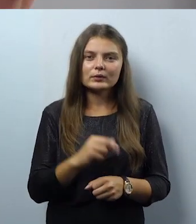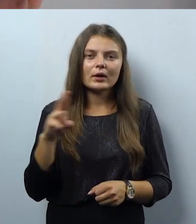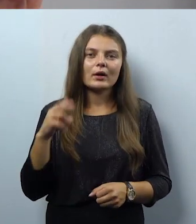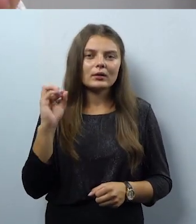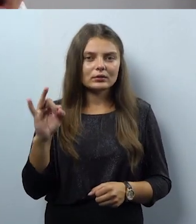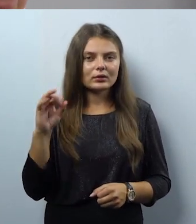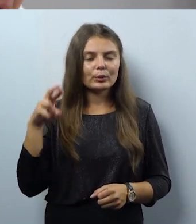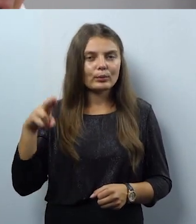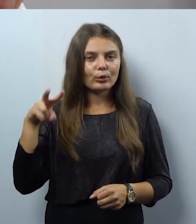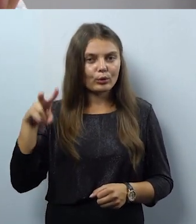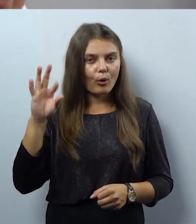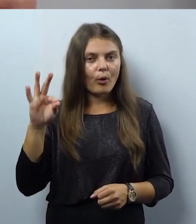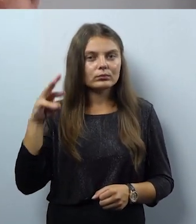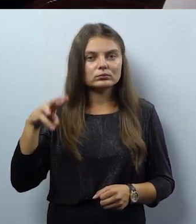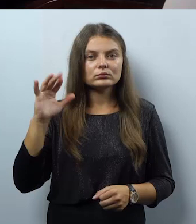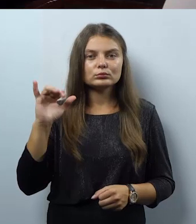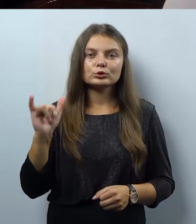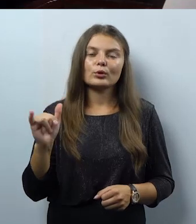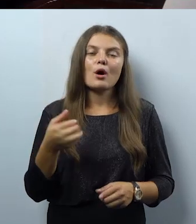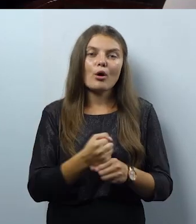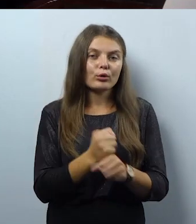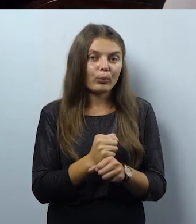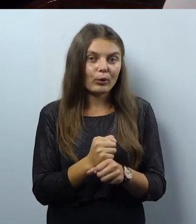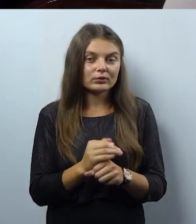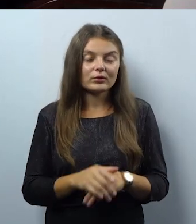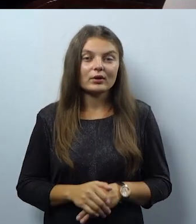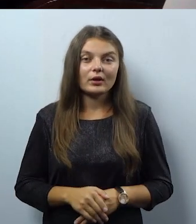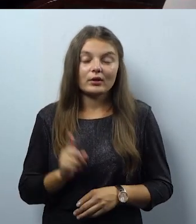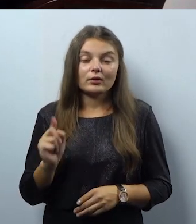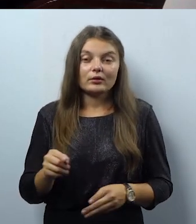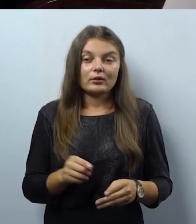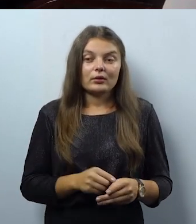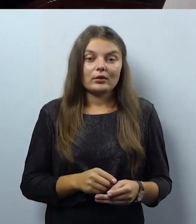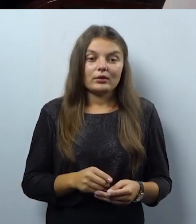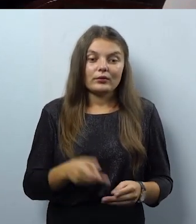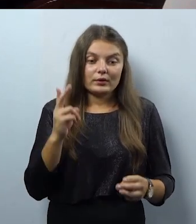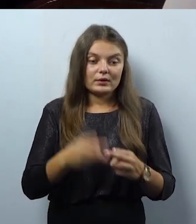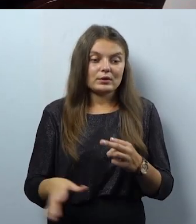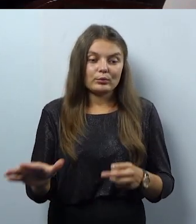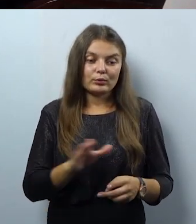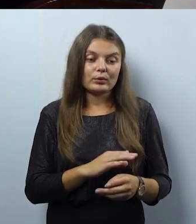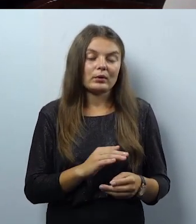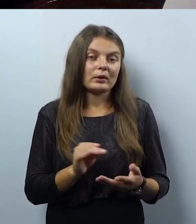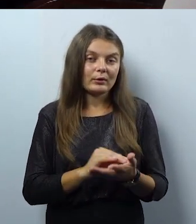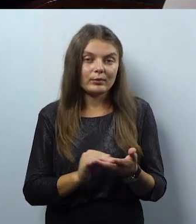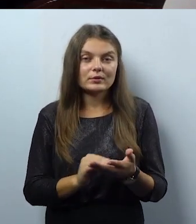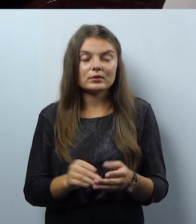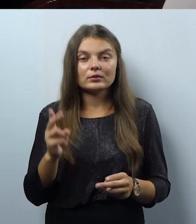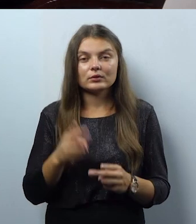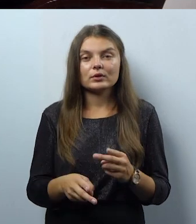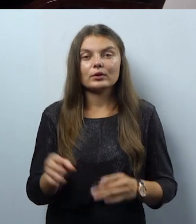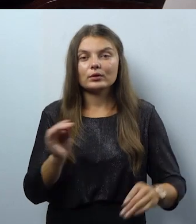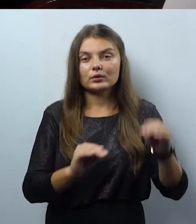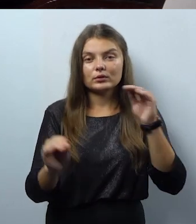це як лабораторія, так. Житлово-комунальне підприємство або Бурштинське ТЕЗ. І тут вони ще написали, то, що ми всі прекрасно знаємо, вони